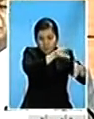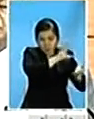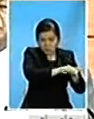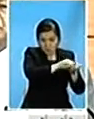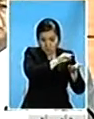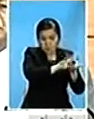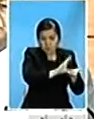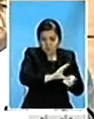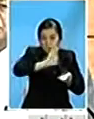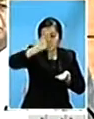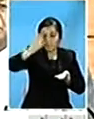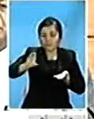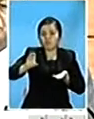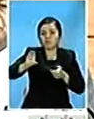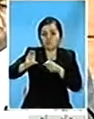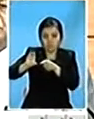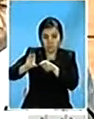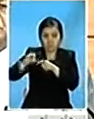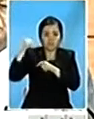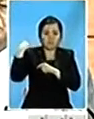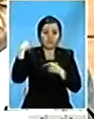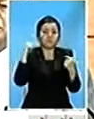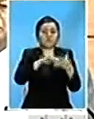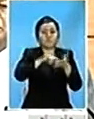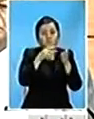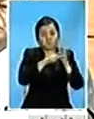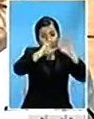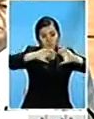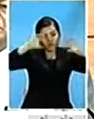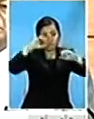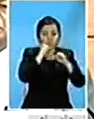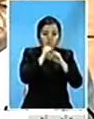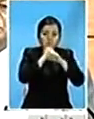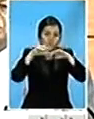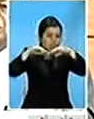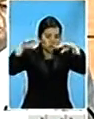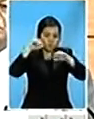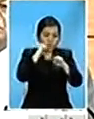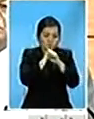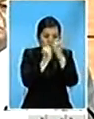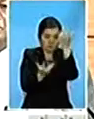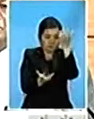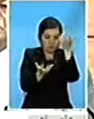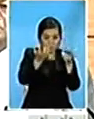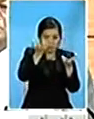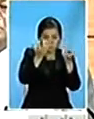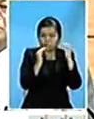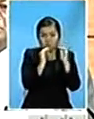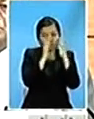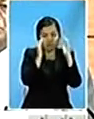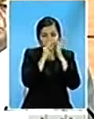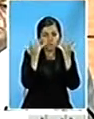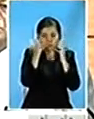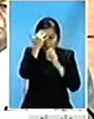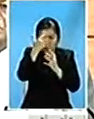ณของรัฐบาลนั้นขาดประสิทธิภาพเพียงใดและขาดความยุติธรรมเพียงใดทำไมไม่นำเม็ดเงินส่วนนั้นไปช่วย